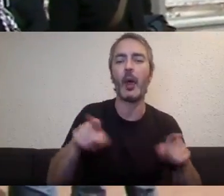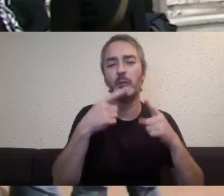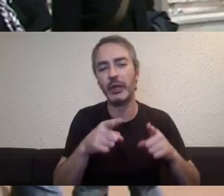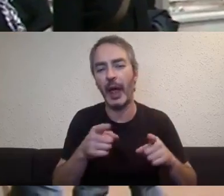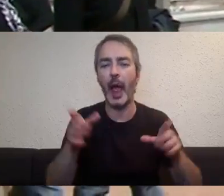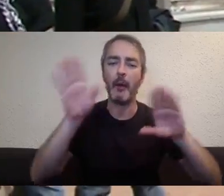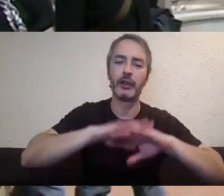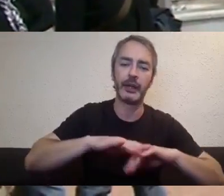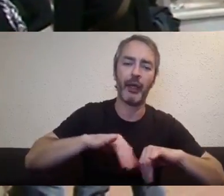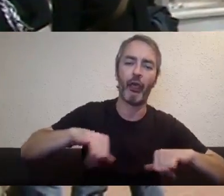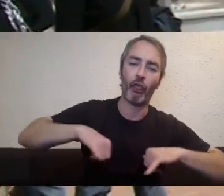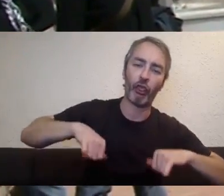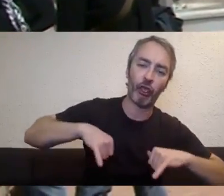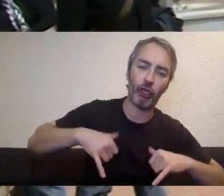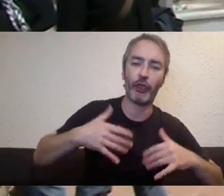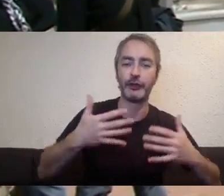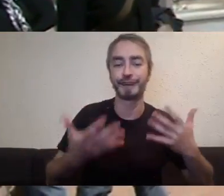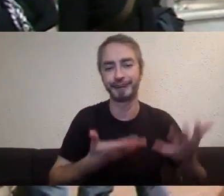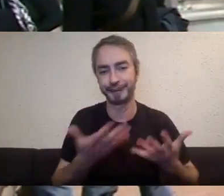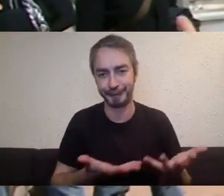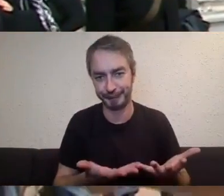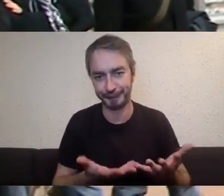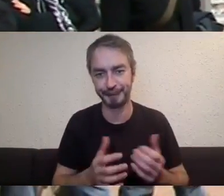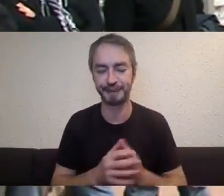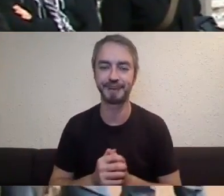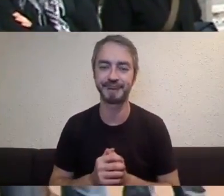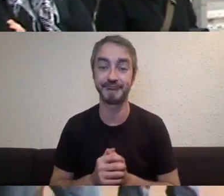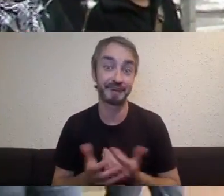que la gent del costat, doncs, té agradava molt més la música, la nit,